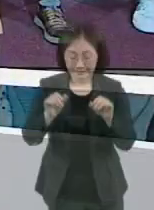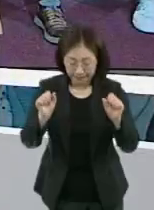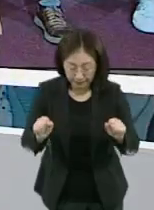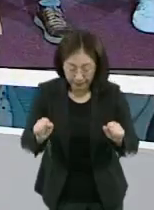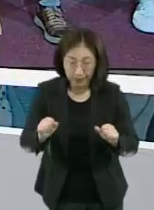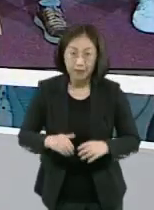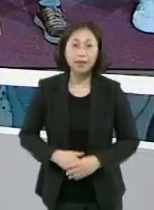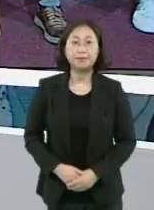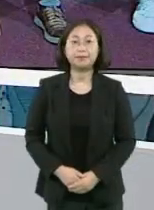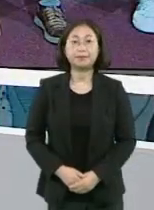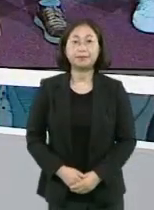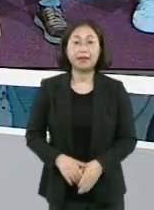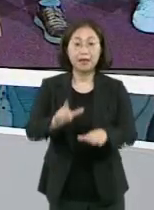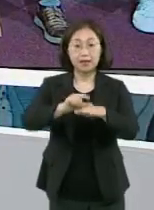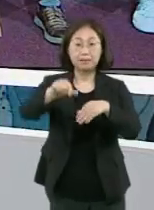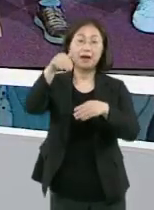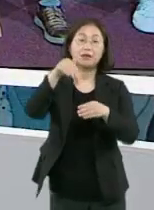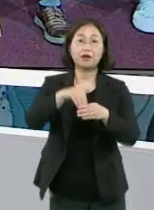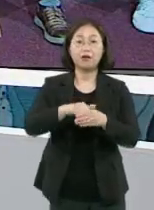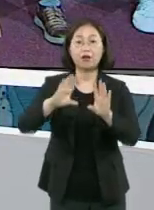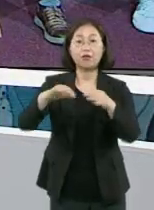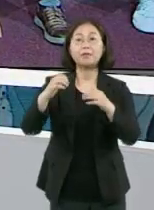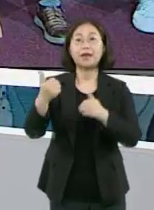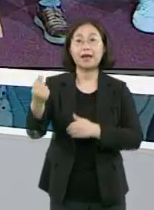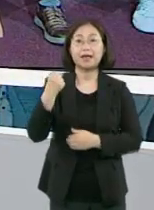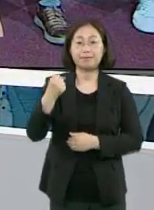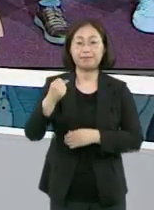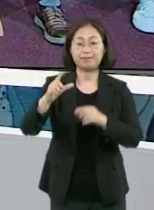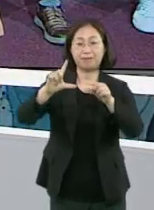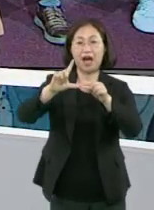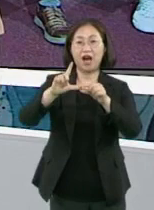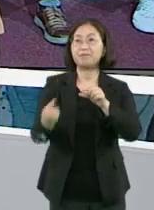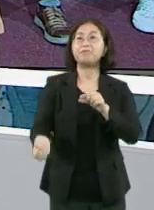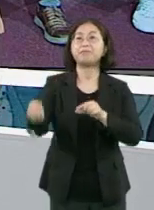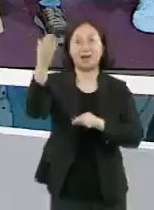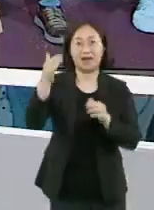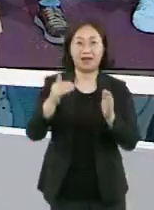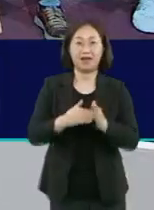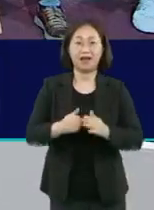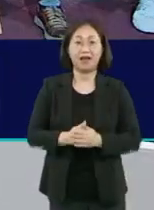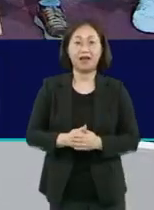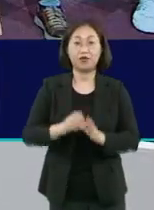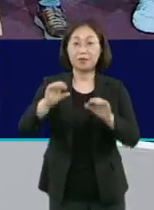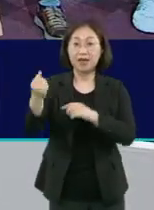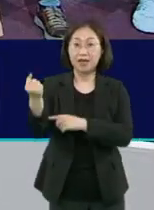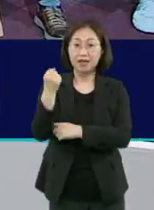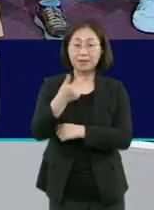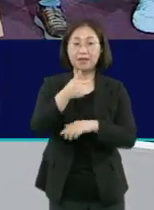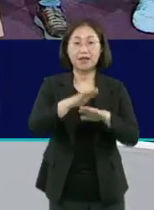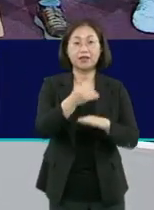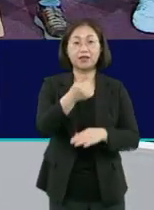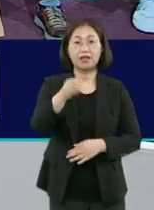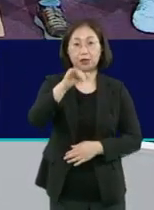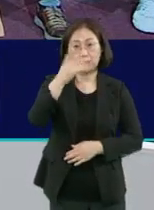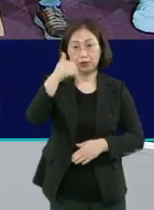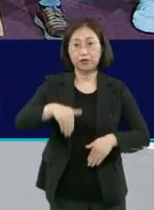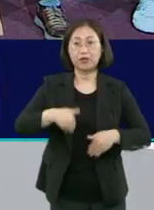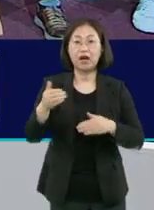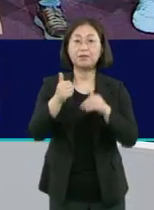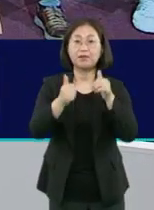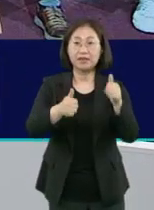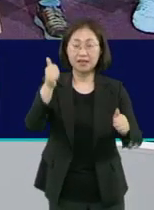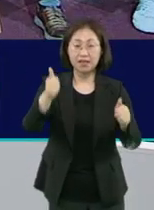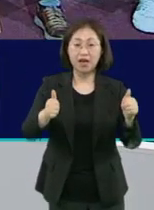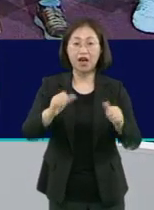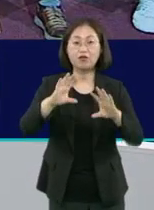여러분 안녕하십니까? 6.1 지방선거가 국민의힘의 압승으로 끝이 났습니다. 국민의힘이 대전과 세종시장, 충남지사를